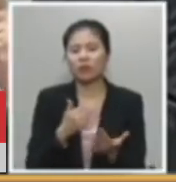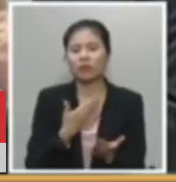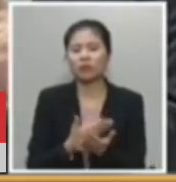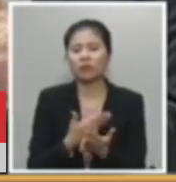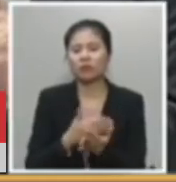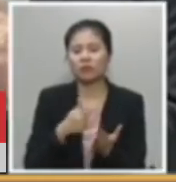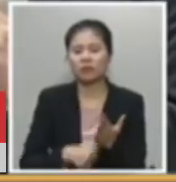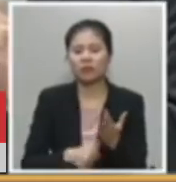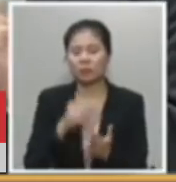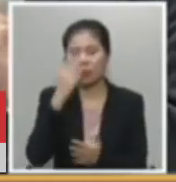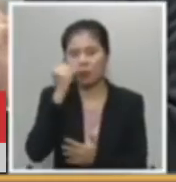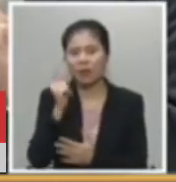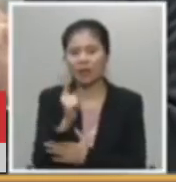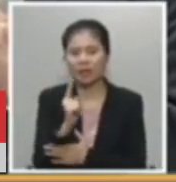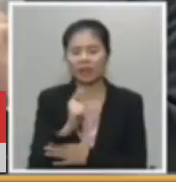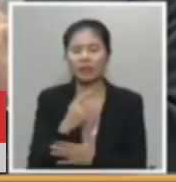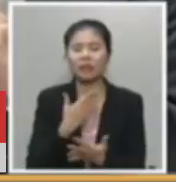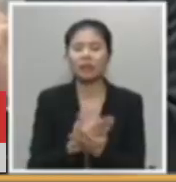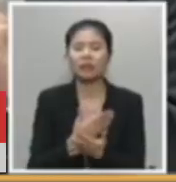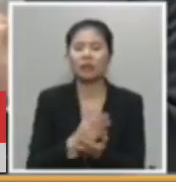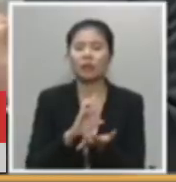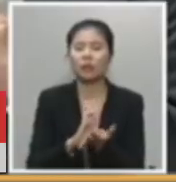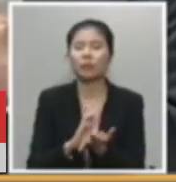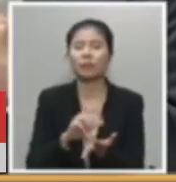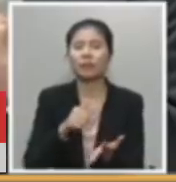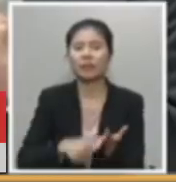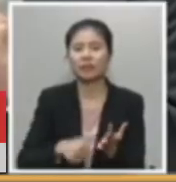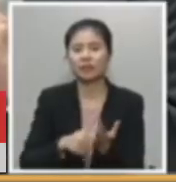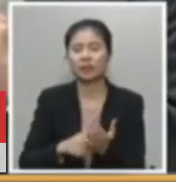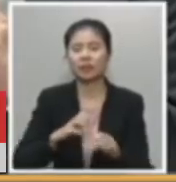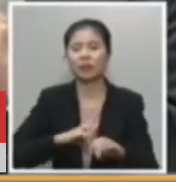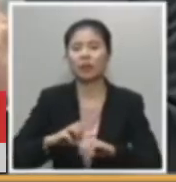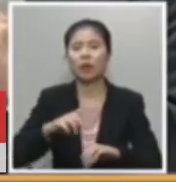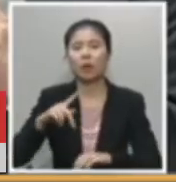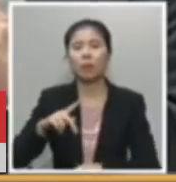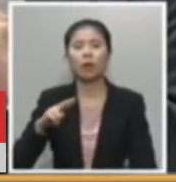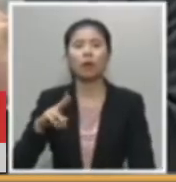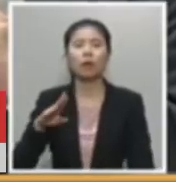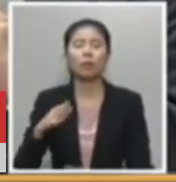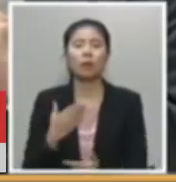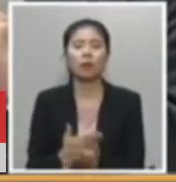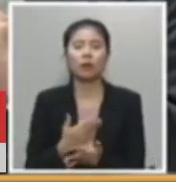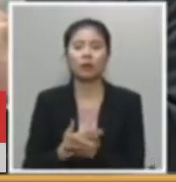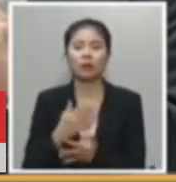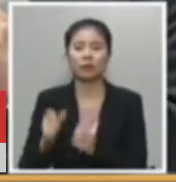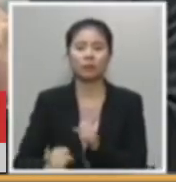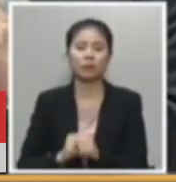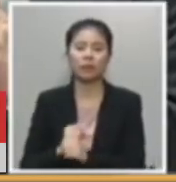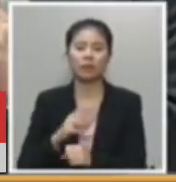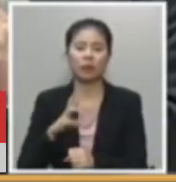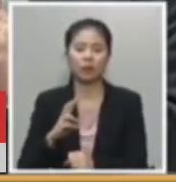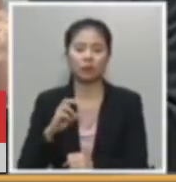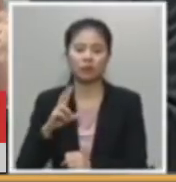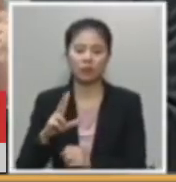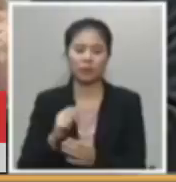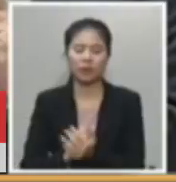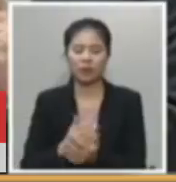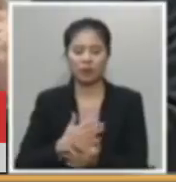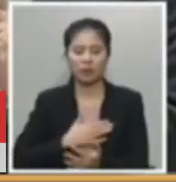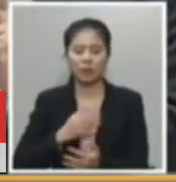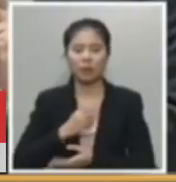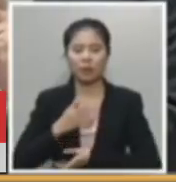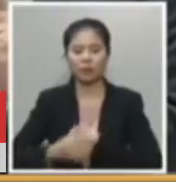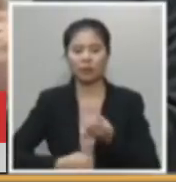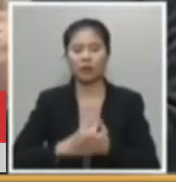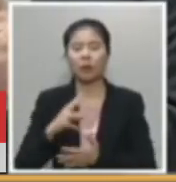เพราะว่าถ้าเป็นหนี้เนี่ยคุณก็ต้องตั้งงบไปใช้หนี้ในพรบ.งบปี63ไม่มีเลยนะครับแม้แต่บาทเดียวแล้วผมอภิปรายเสร็จนะครับท่านม